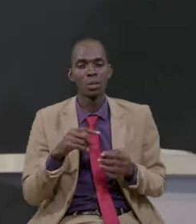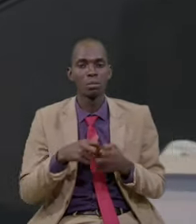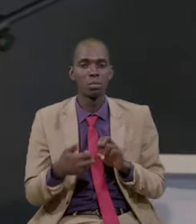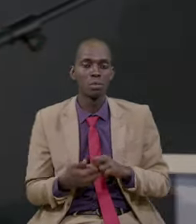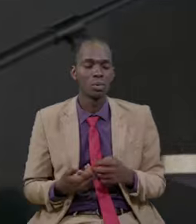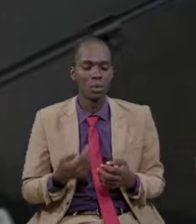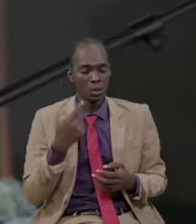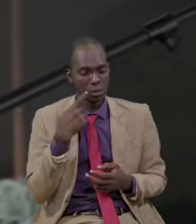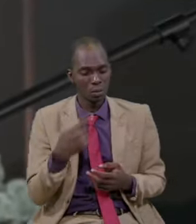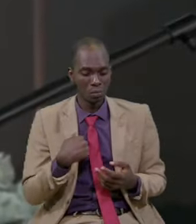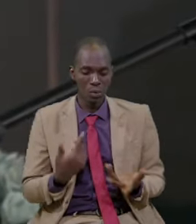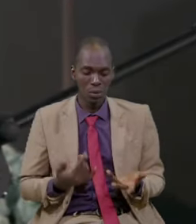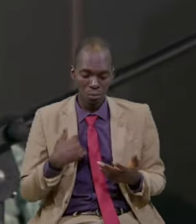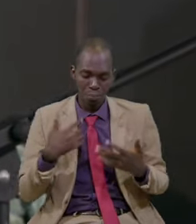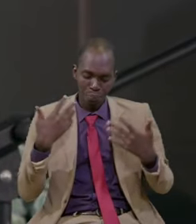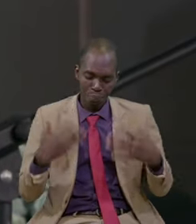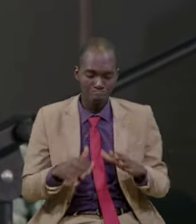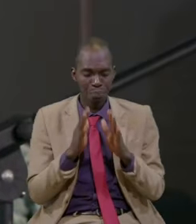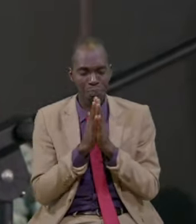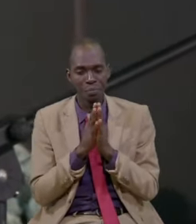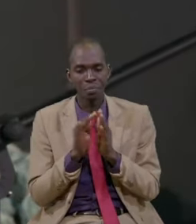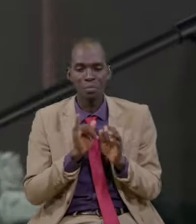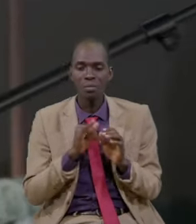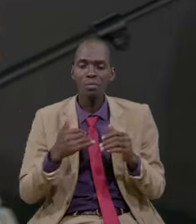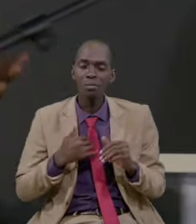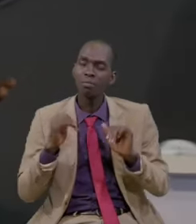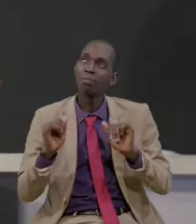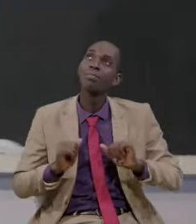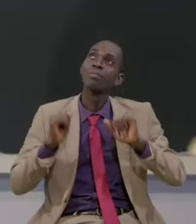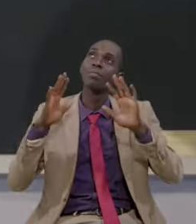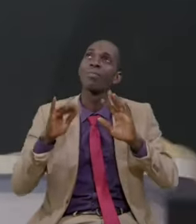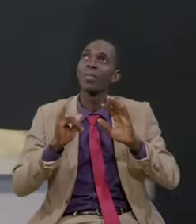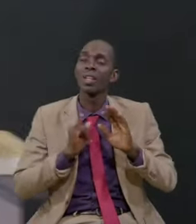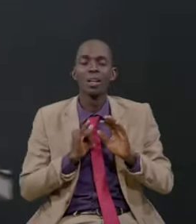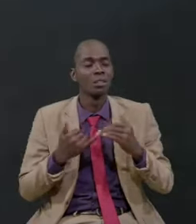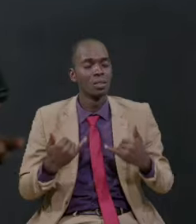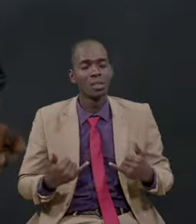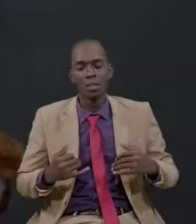Ah, je suis là, j'ai prié, j'ai consacré ma vie, j'ai tout donné. Et